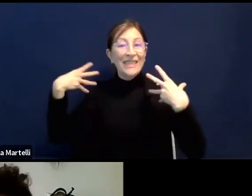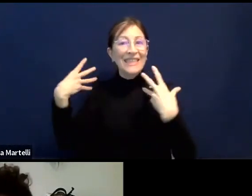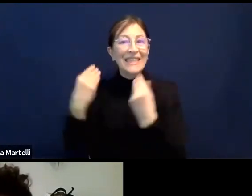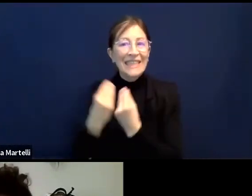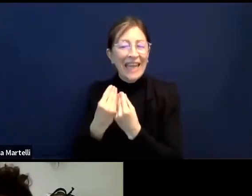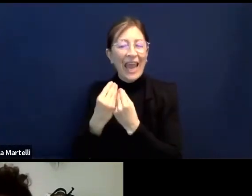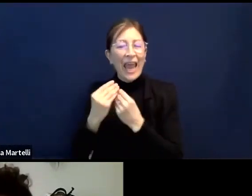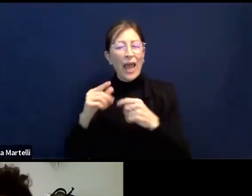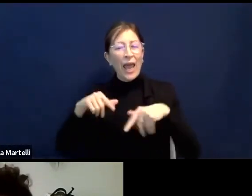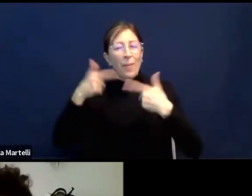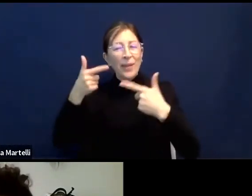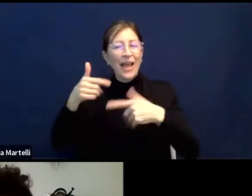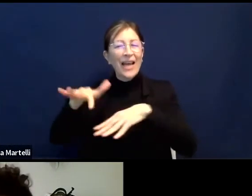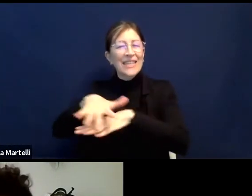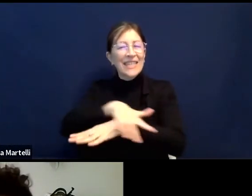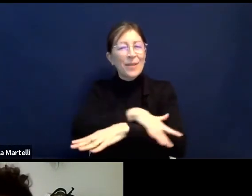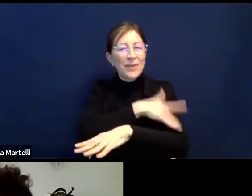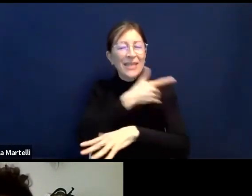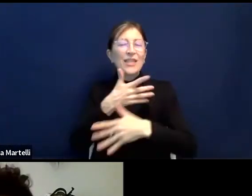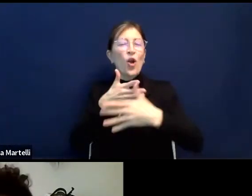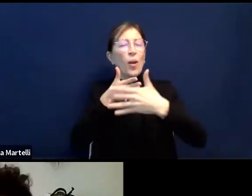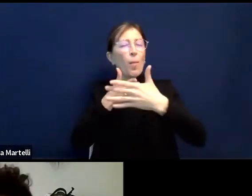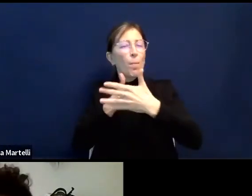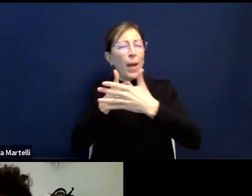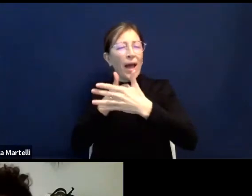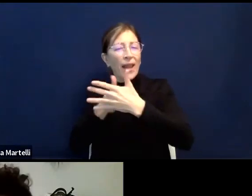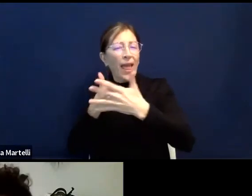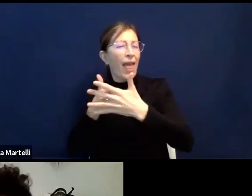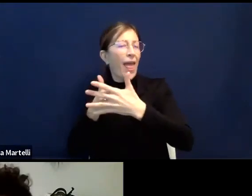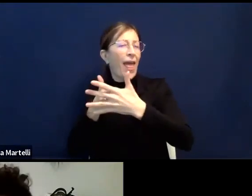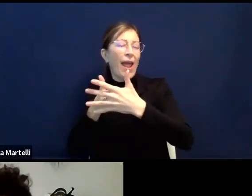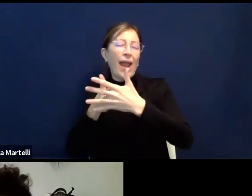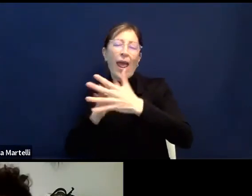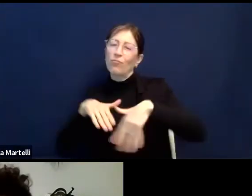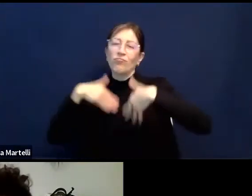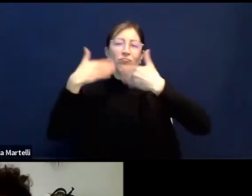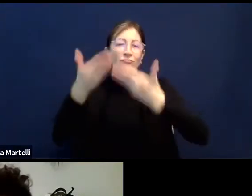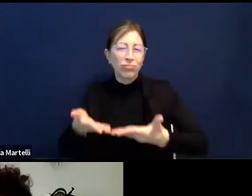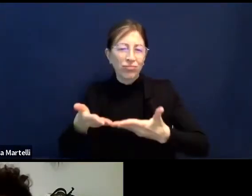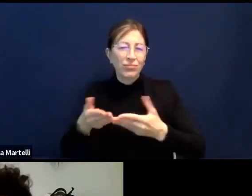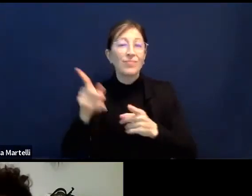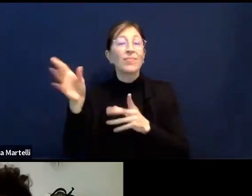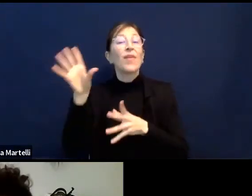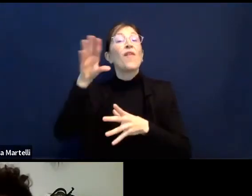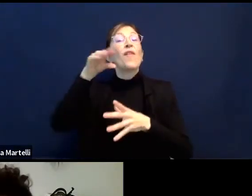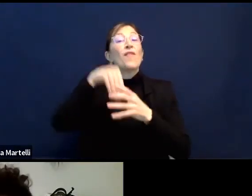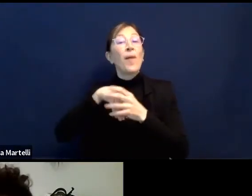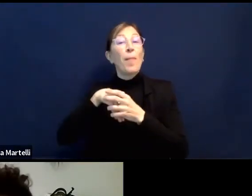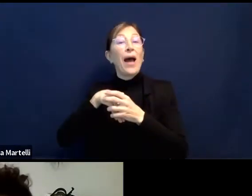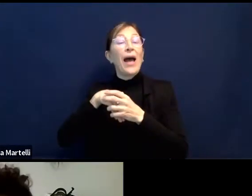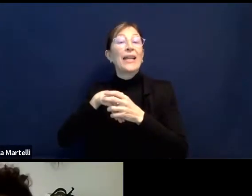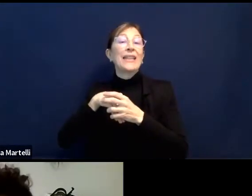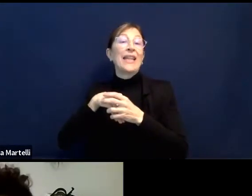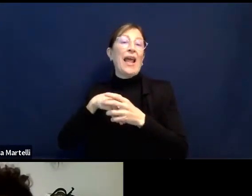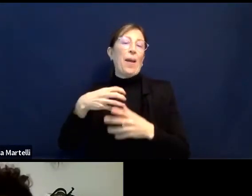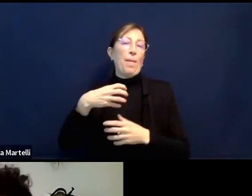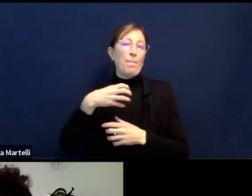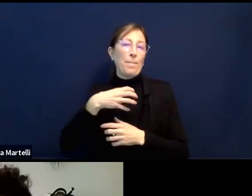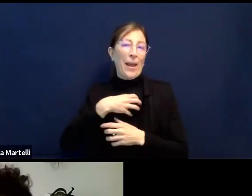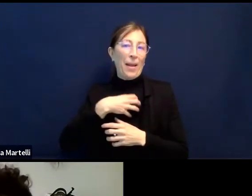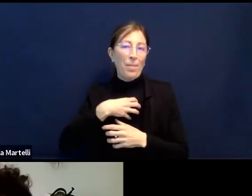tema dell'abbattimento di ogni tipo di barriera. E è membro del Centro Europeo di Ricerca e